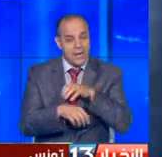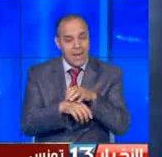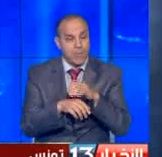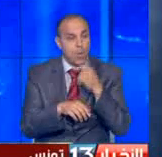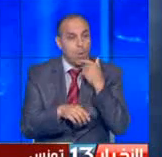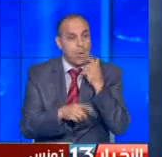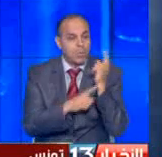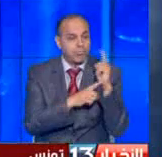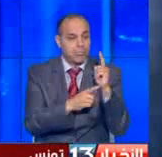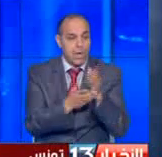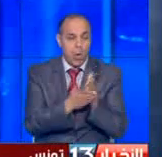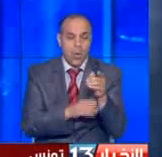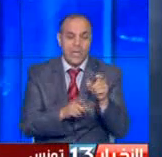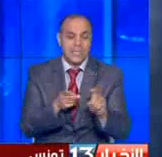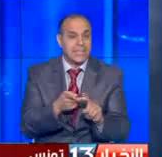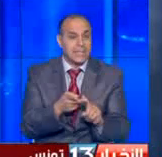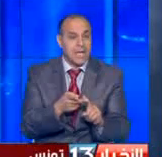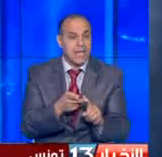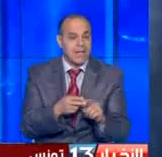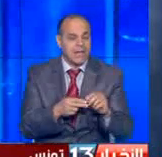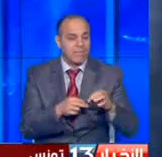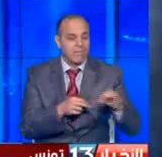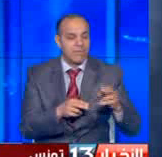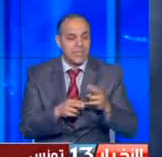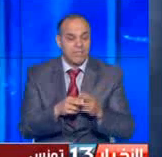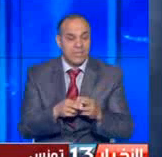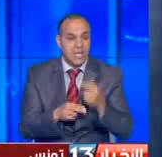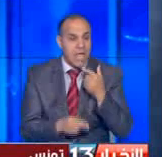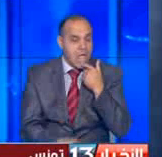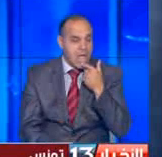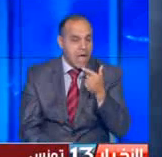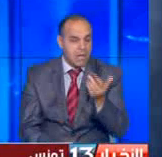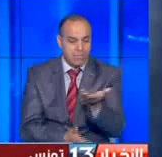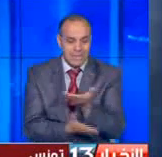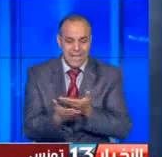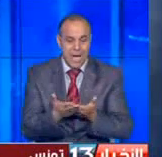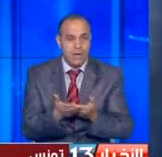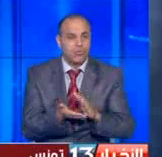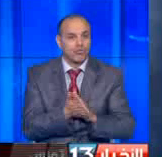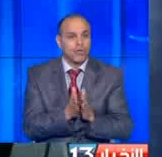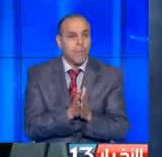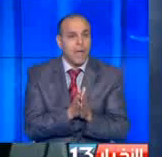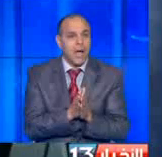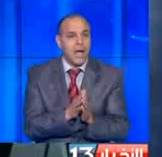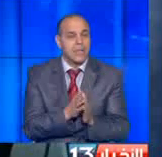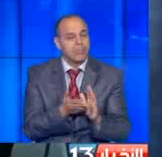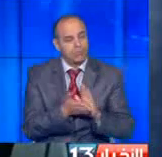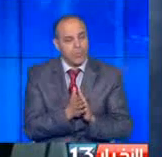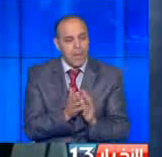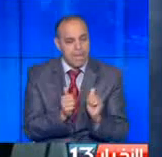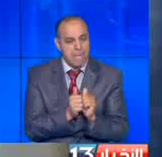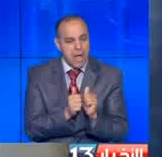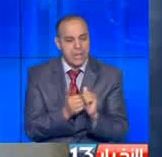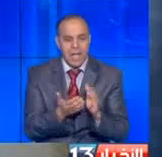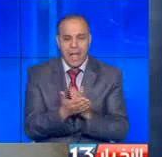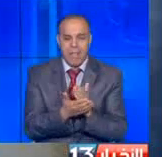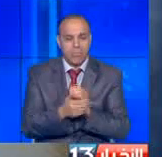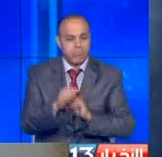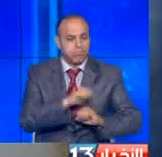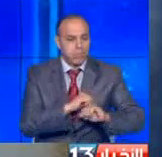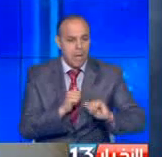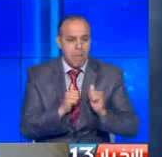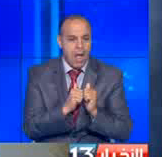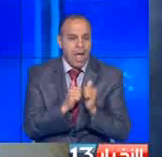للدفاع عن حقوق الانسان فرع صفاقس قد اعلنت بالتعاون مع جمعيه من المجتمع المدني عن تشكيل تنسيقيه